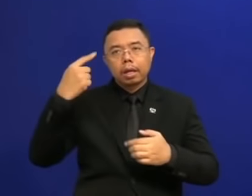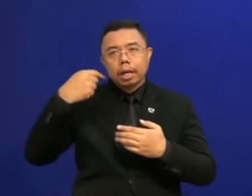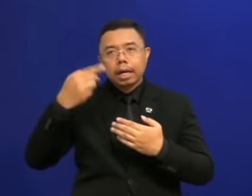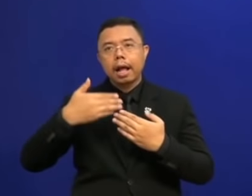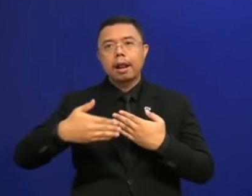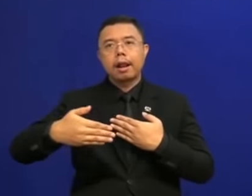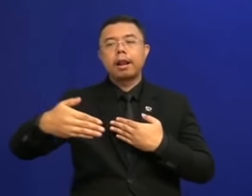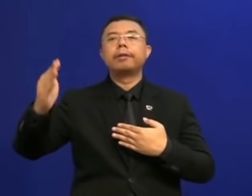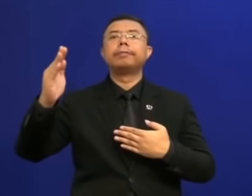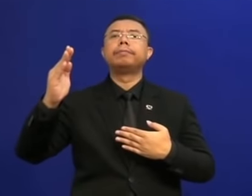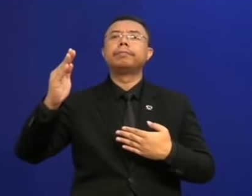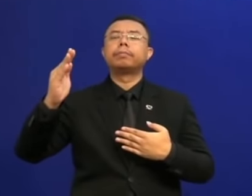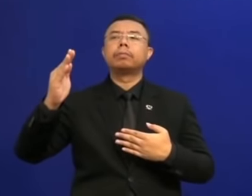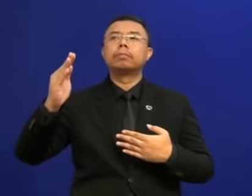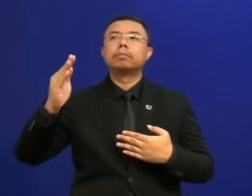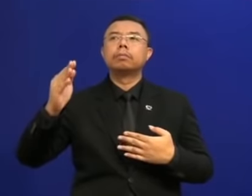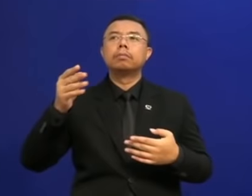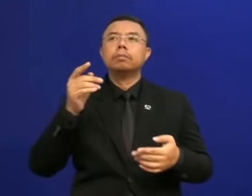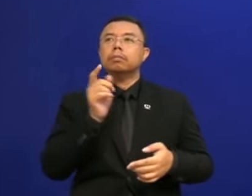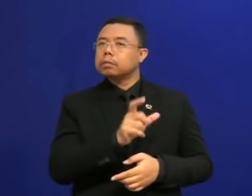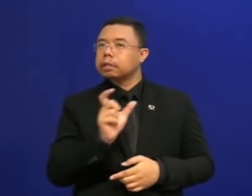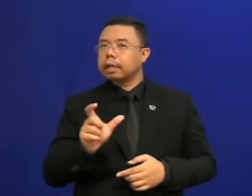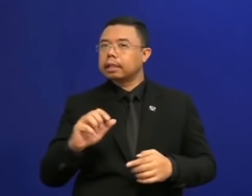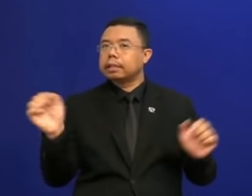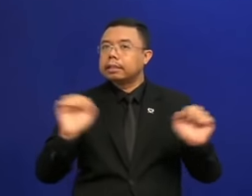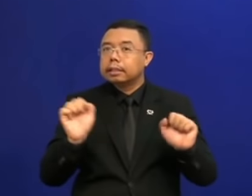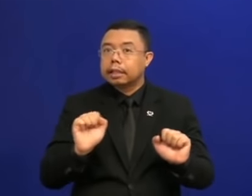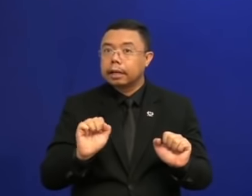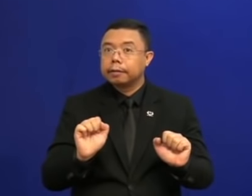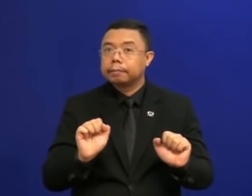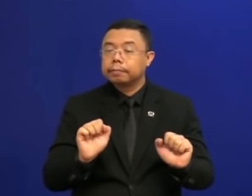kekekalan ini. Nah, kata segera,